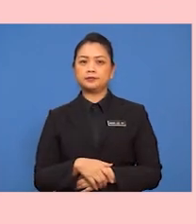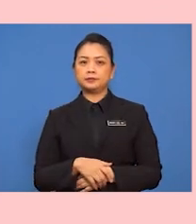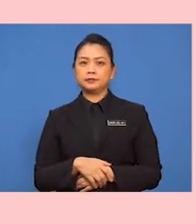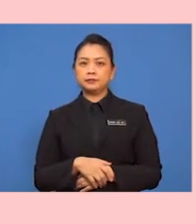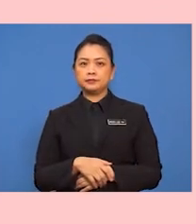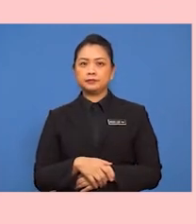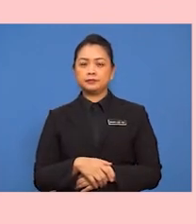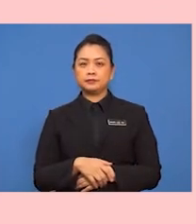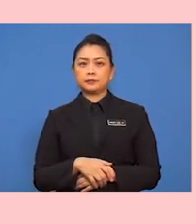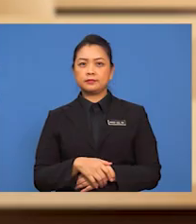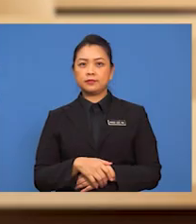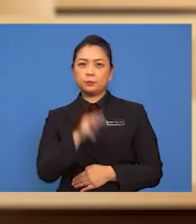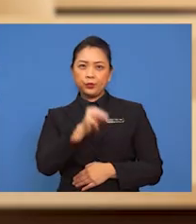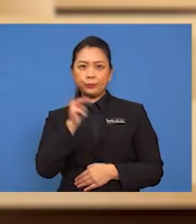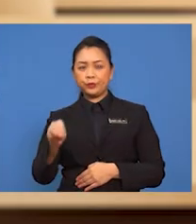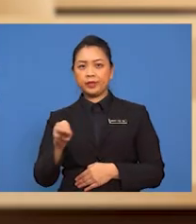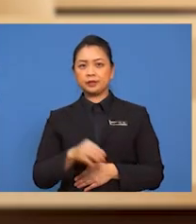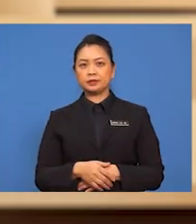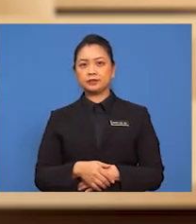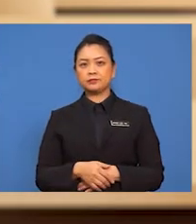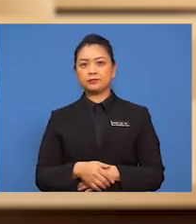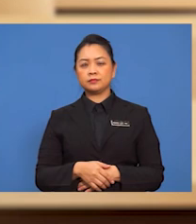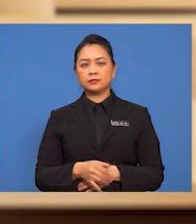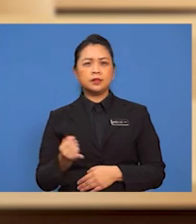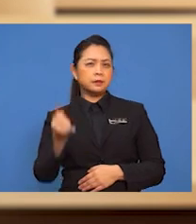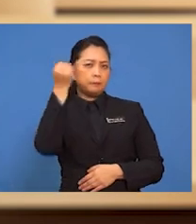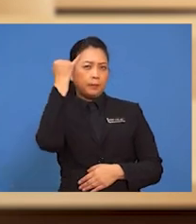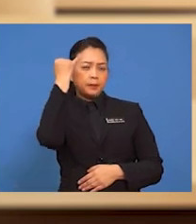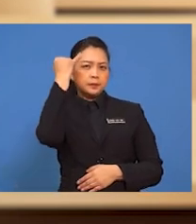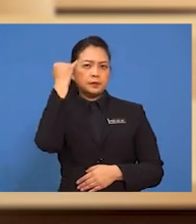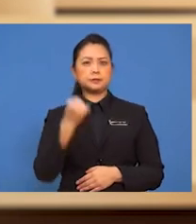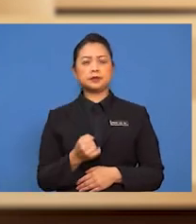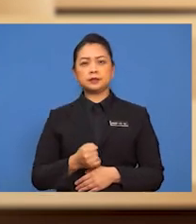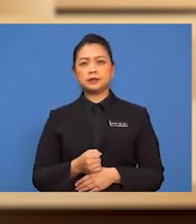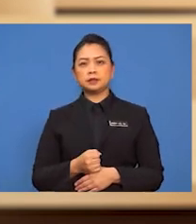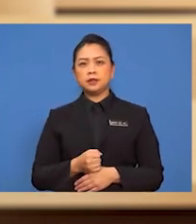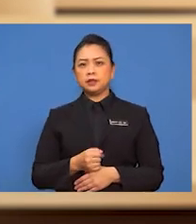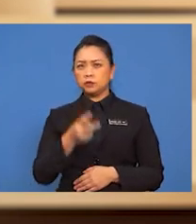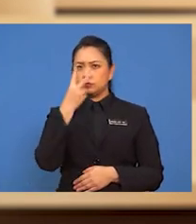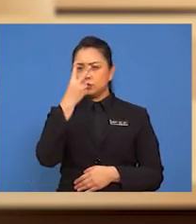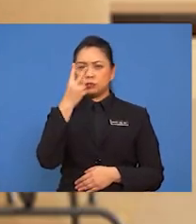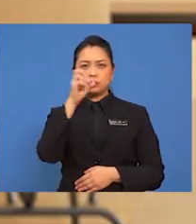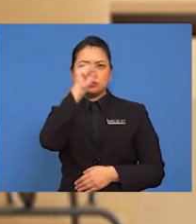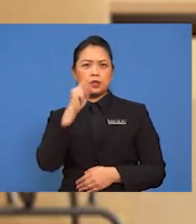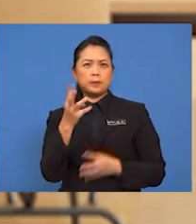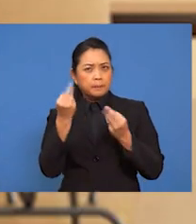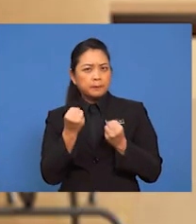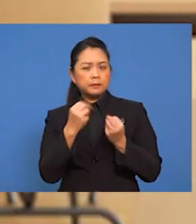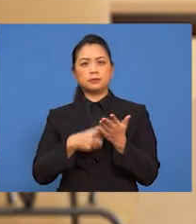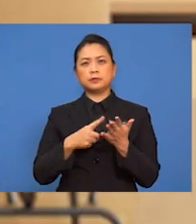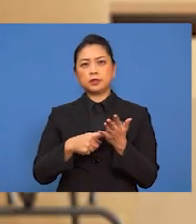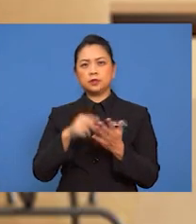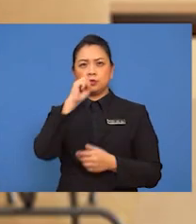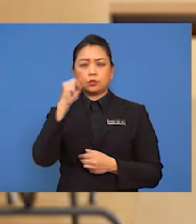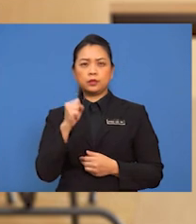Murid-murid Imbas kembali kehendak soalan Soalan